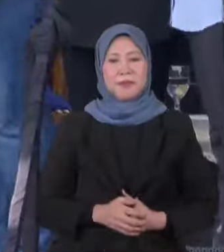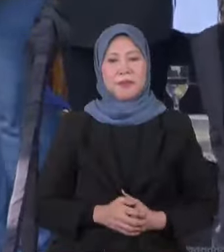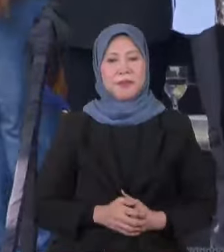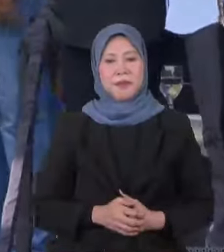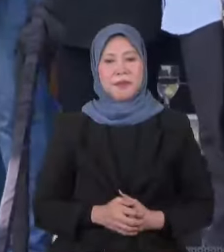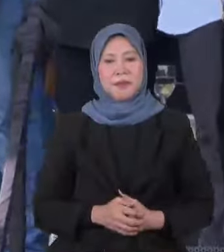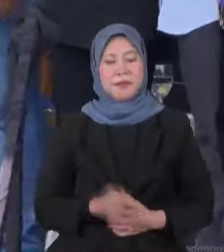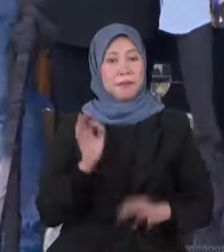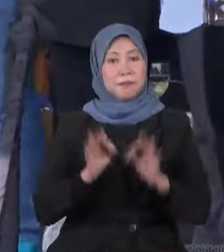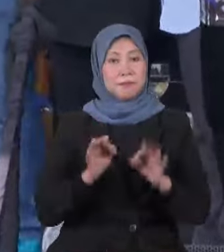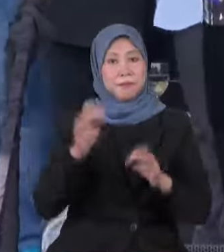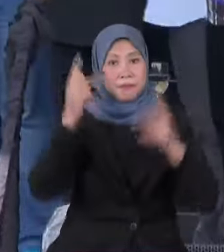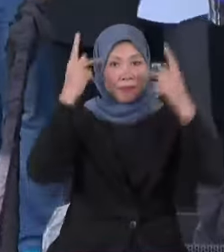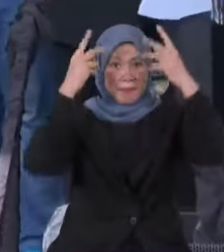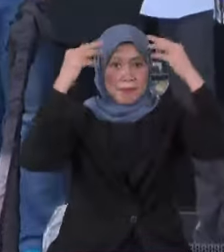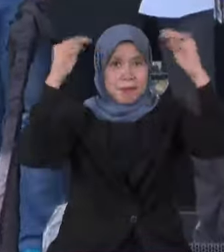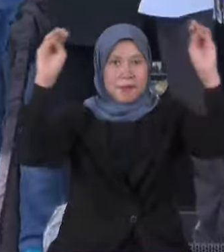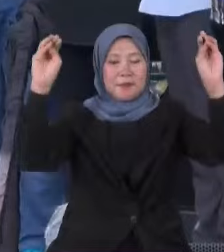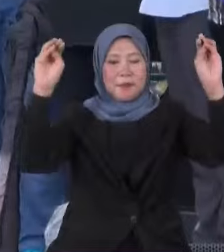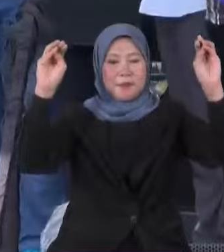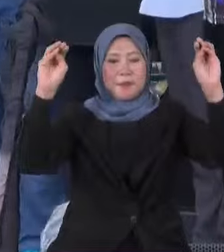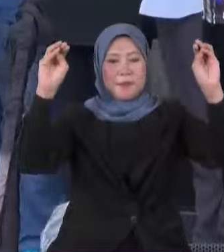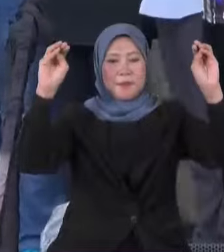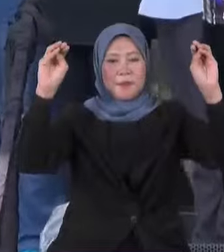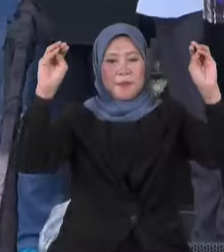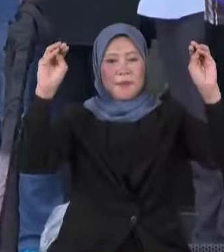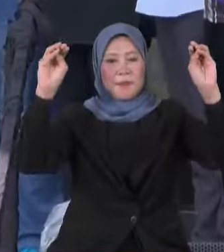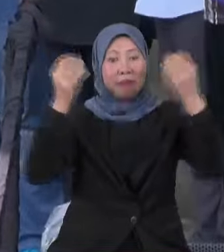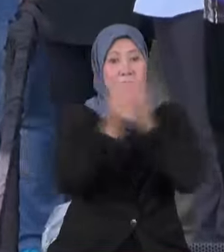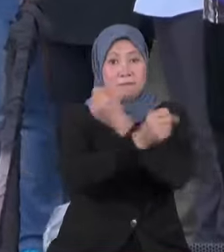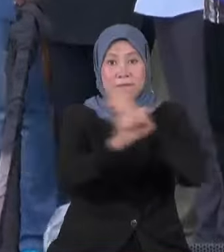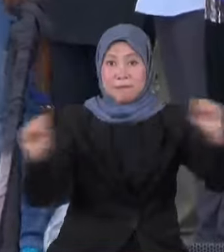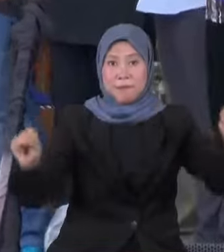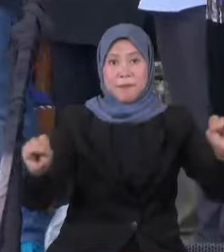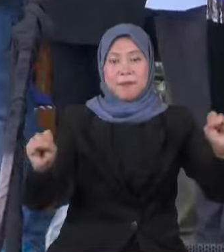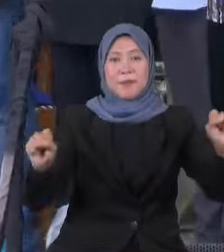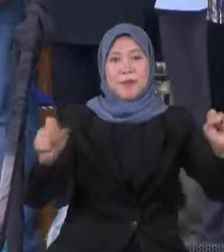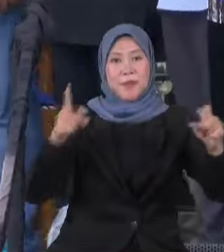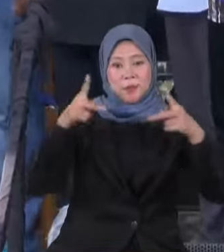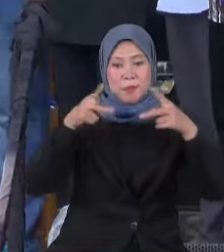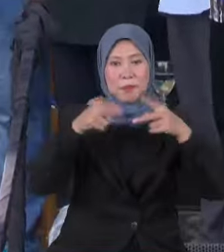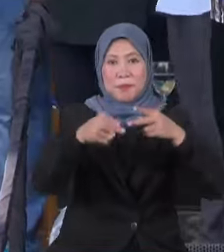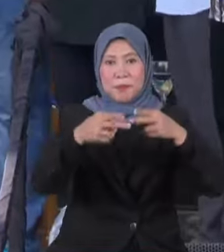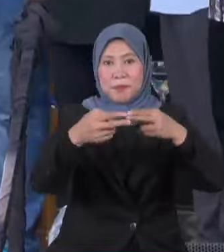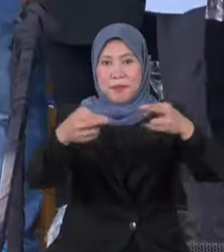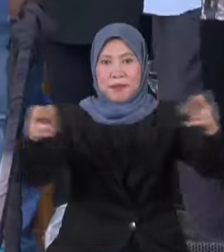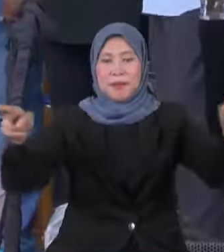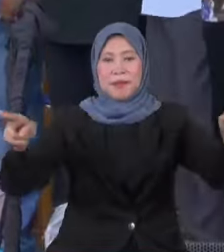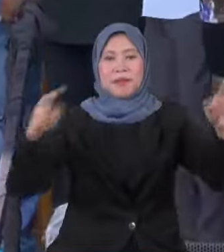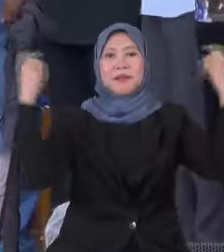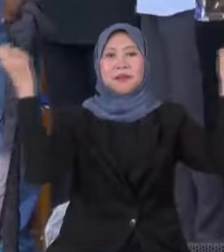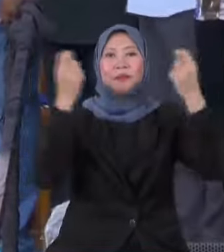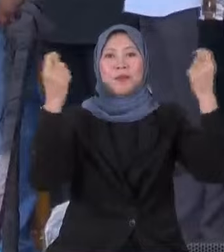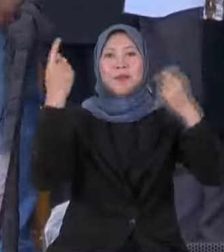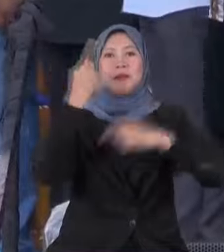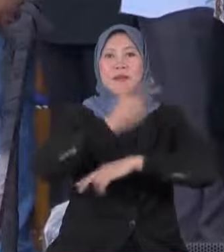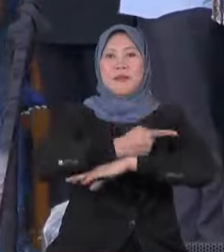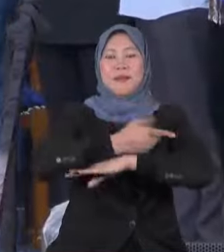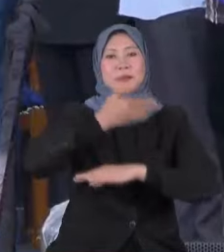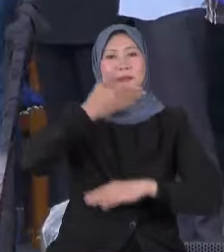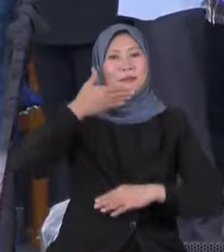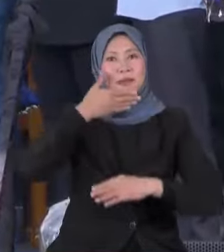Baiklah, sekiranya Yang Amat Berhormat Perdana Menteri telah pun bersedia untuk menyempurnakan gimmick perasmian sambutan Hari Belia Negara